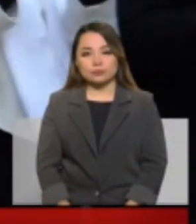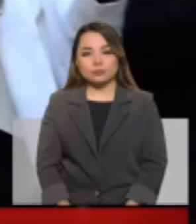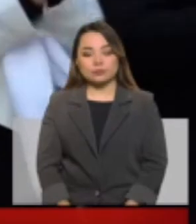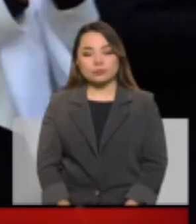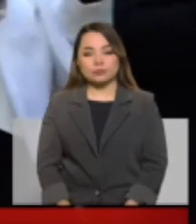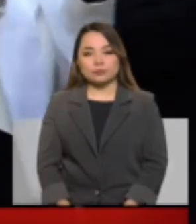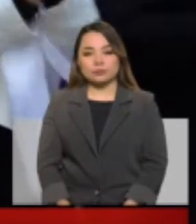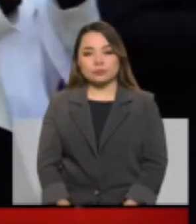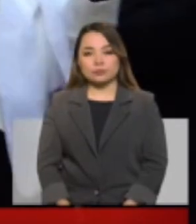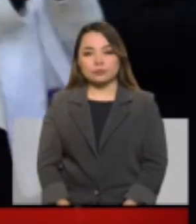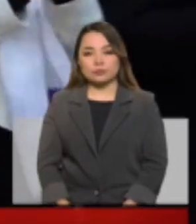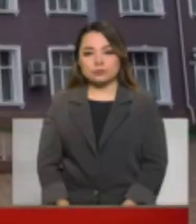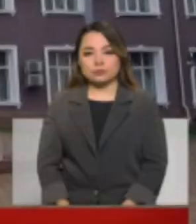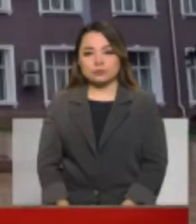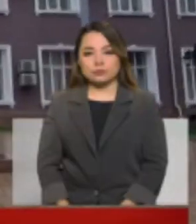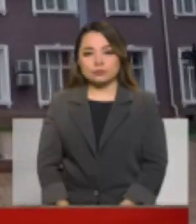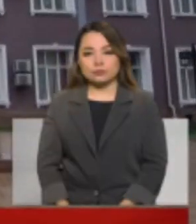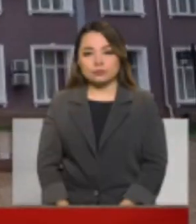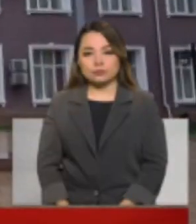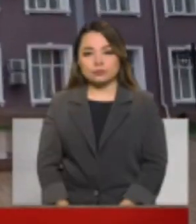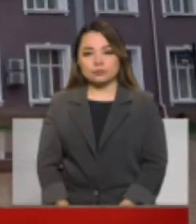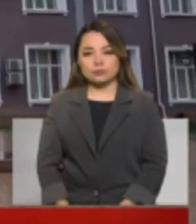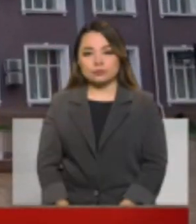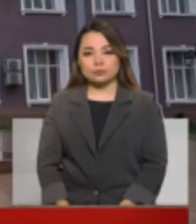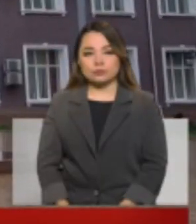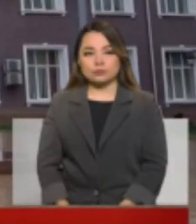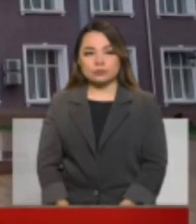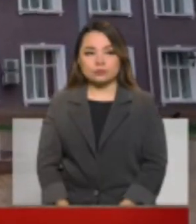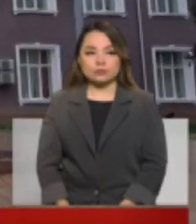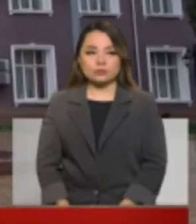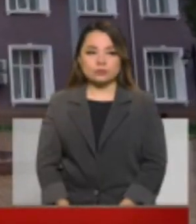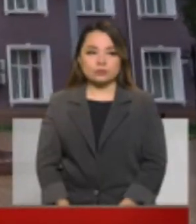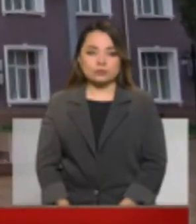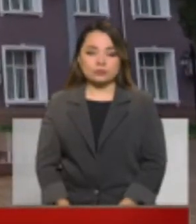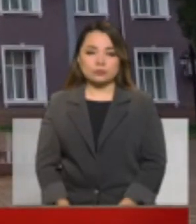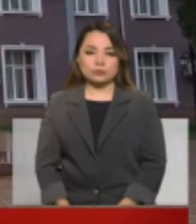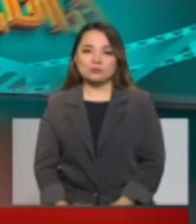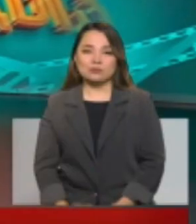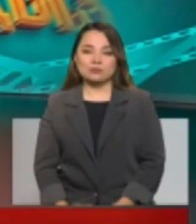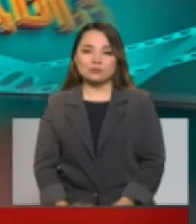Ғани Қалмаханов, Нұрлан Нұрбек, Қазақстан ұлттық телеарнасы, Шымкент.